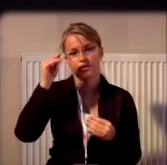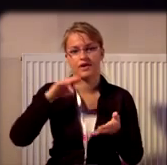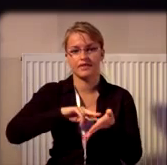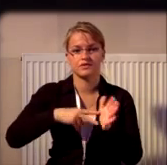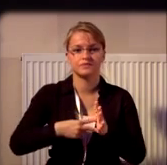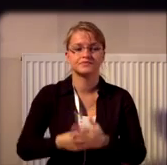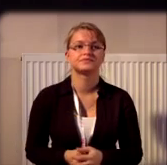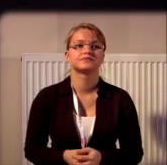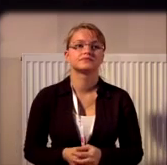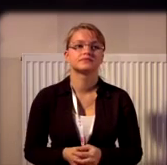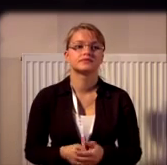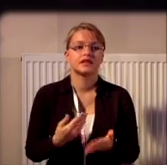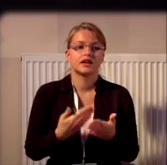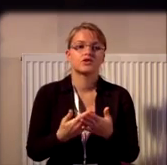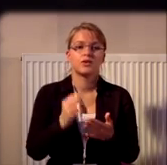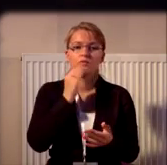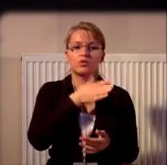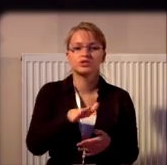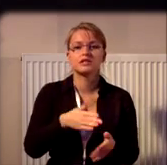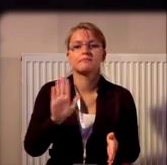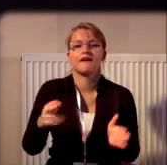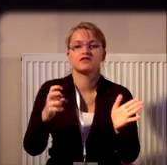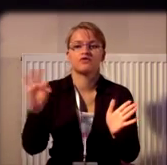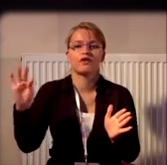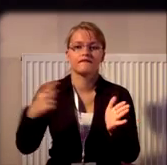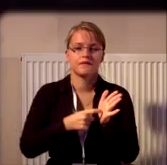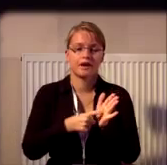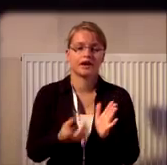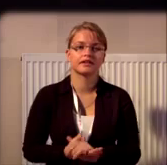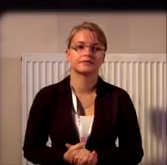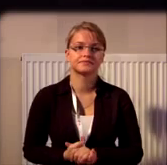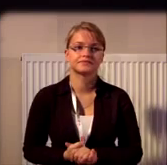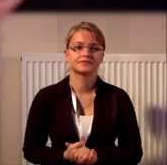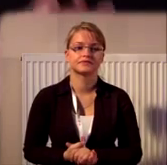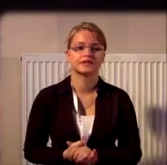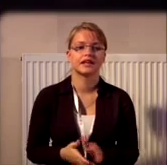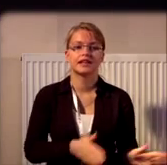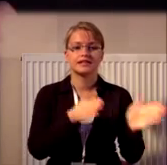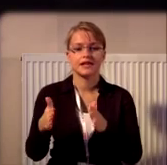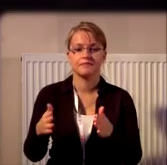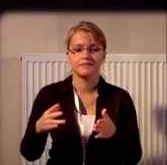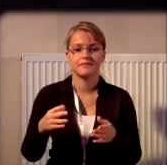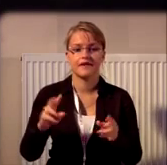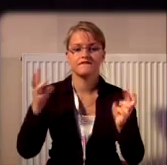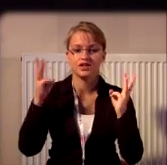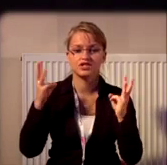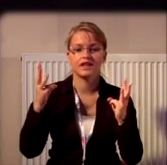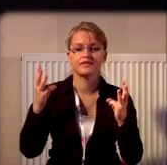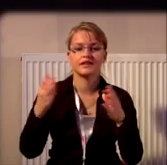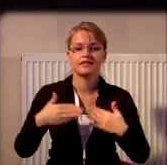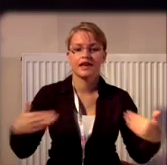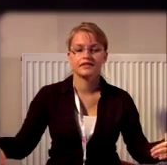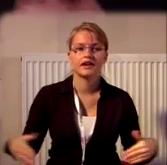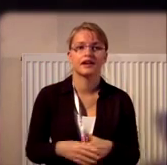bardzo określone wymagania. Drugi blok to były warsztaty teatralne. I w ramach tych warsztatów uczniowie po prostu odkrywali